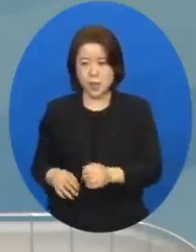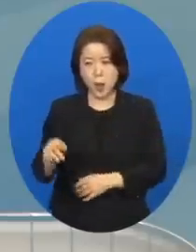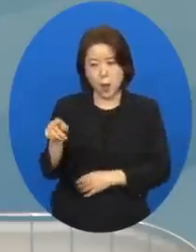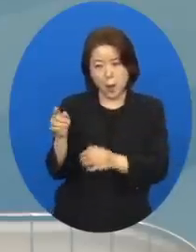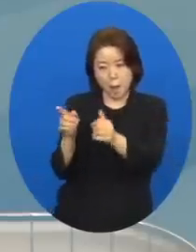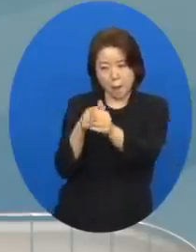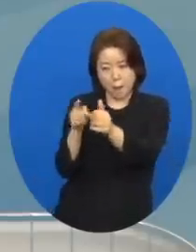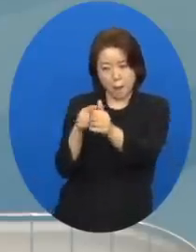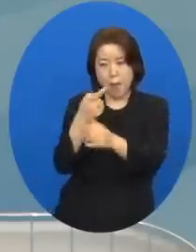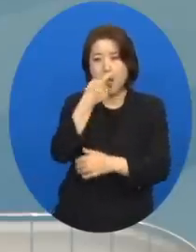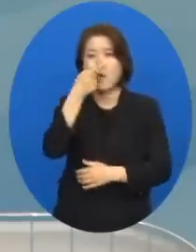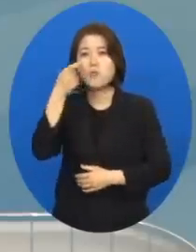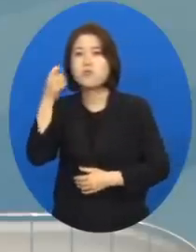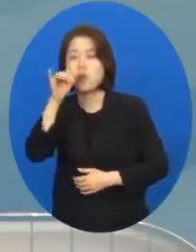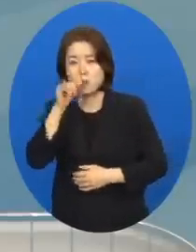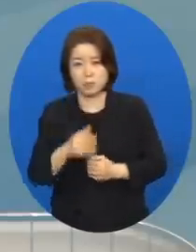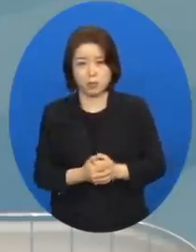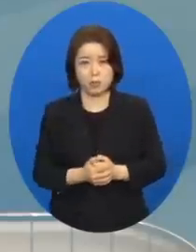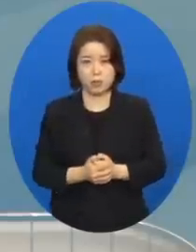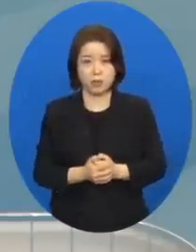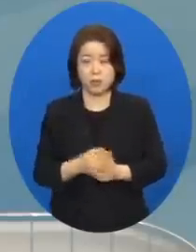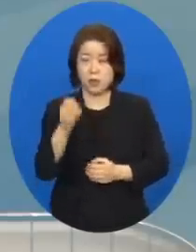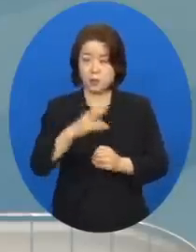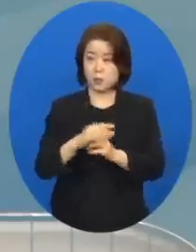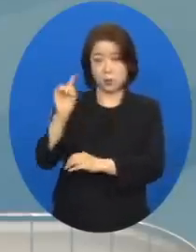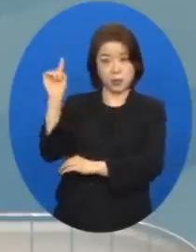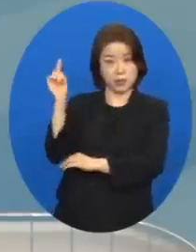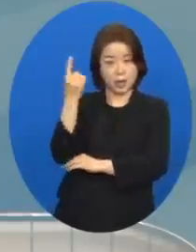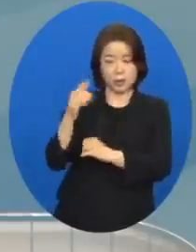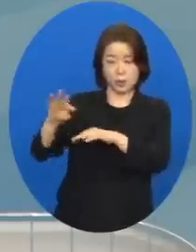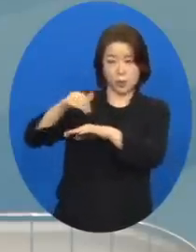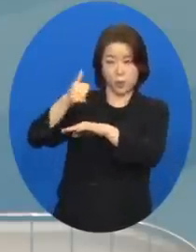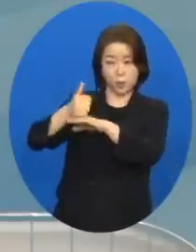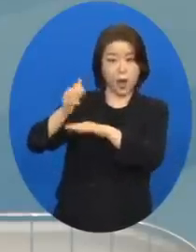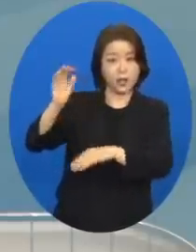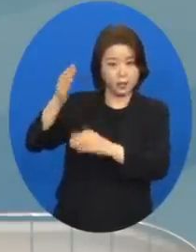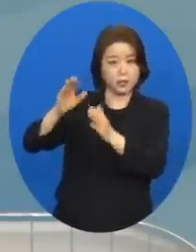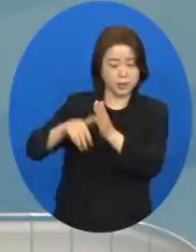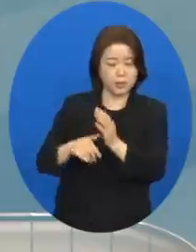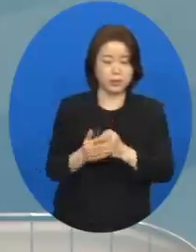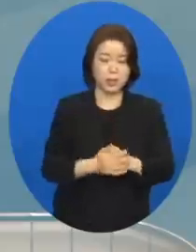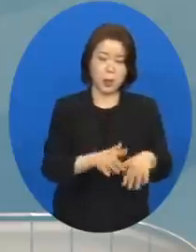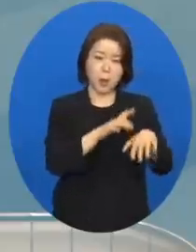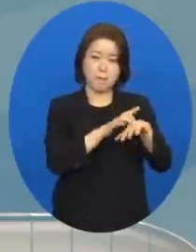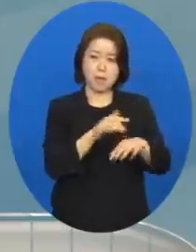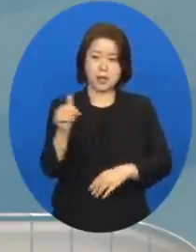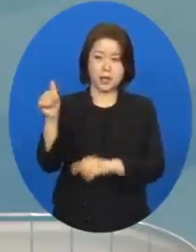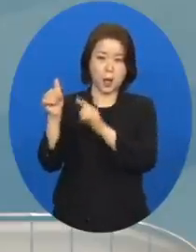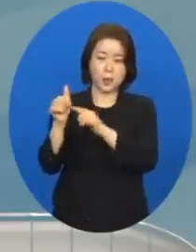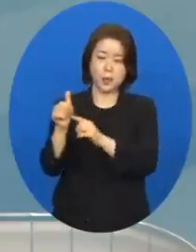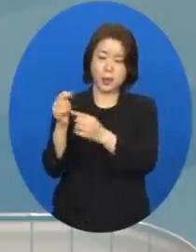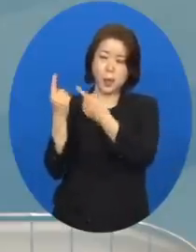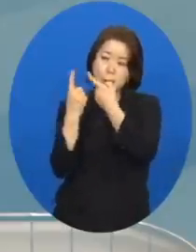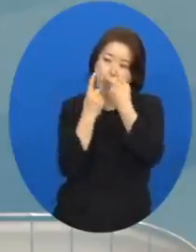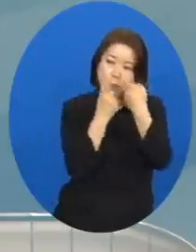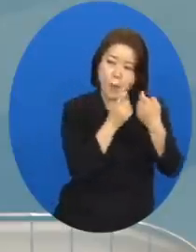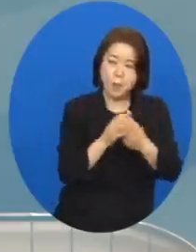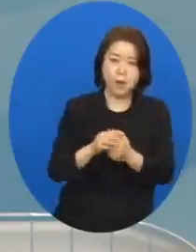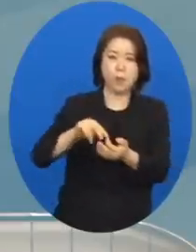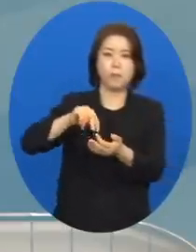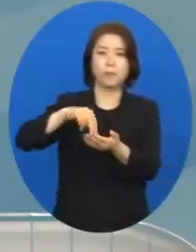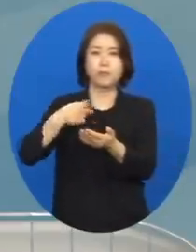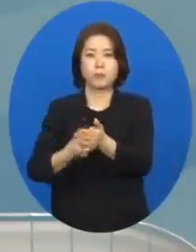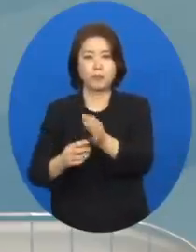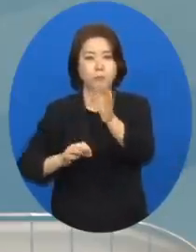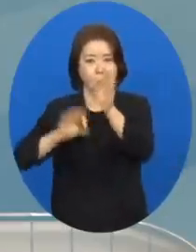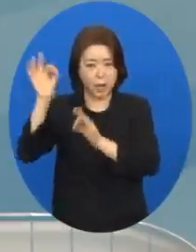다윗도 그가 왕이 되었을 때 마귀가 그를 유혹하고 넘어뜨렸습니다.